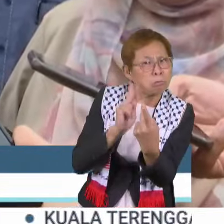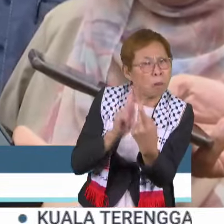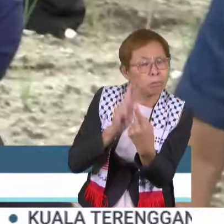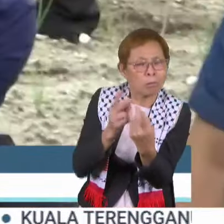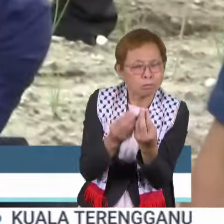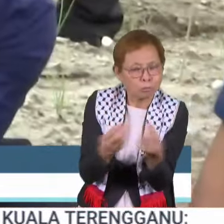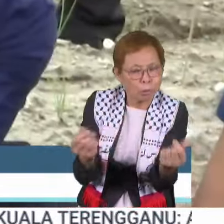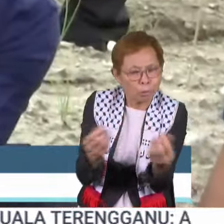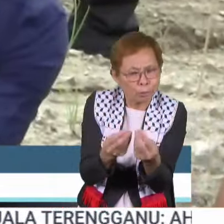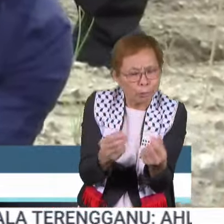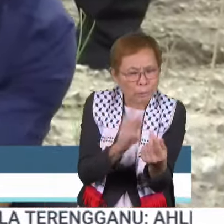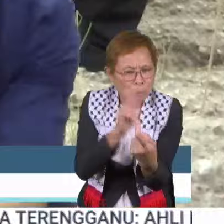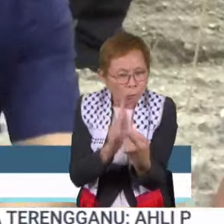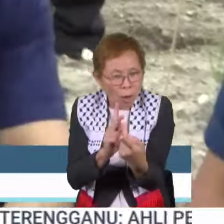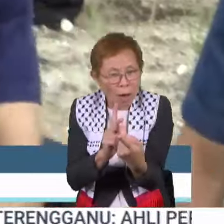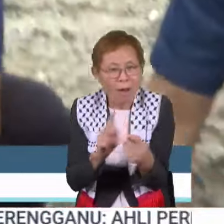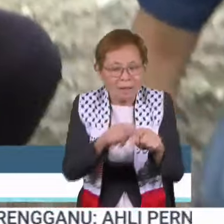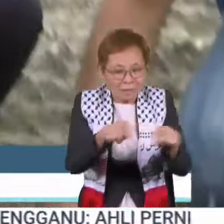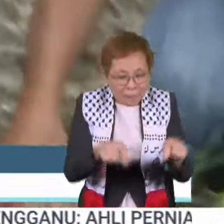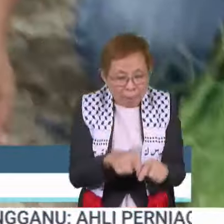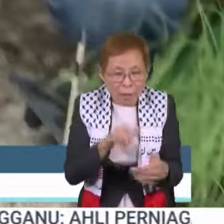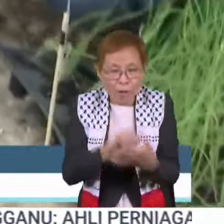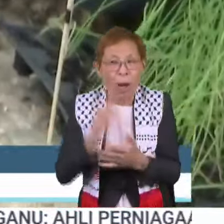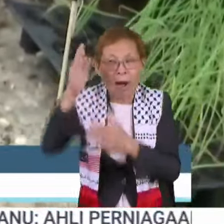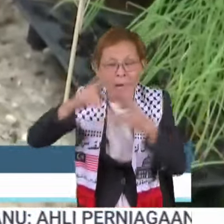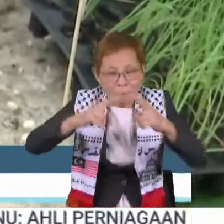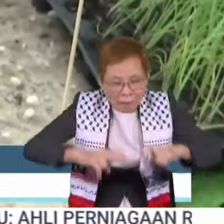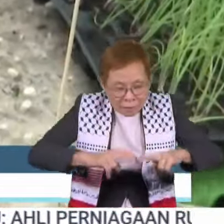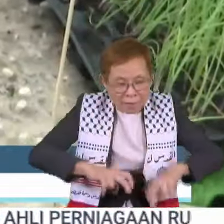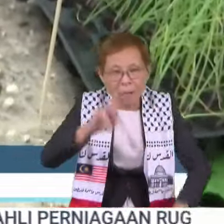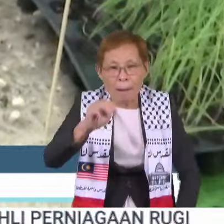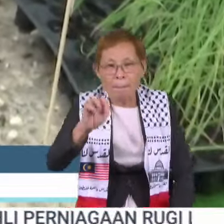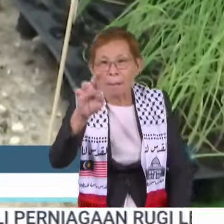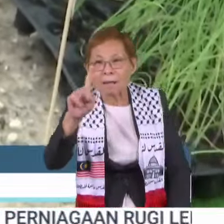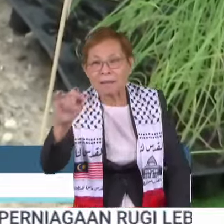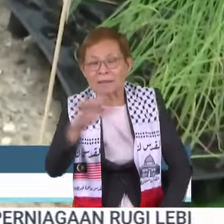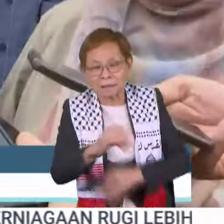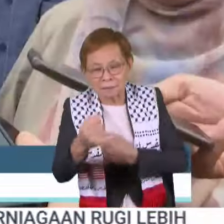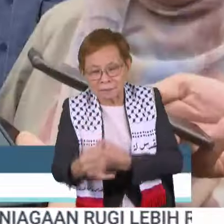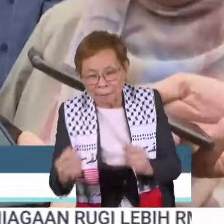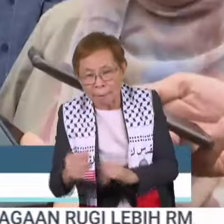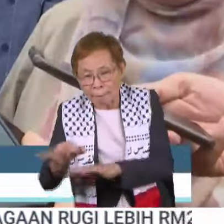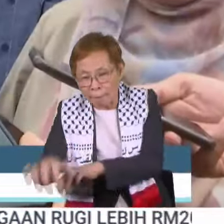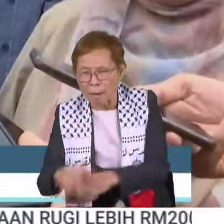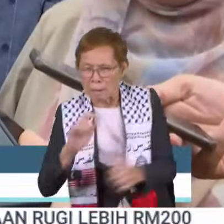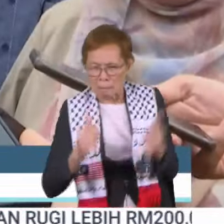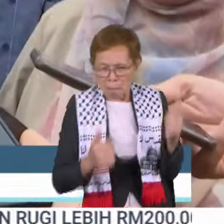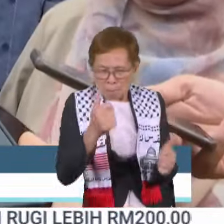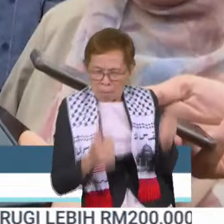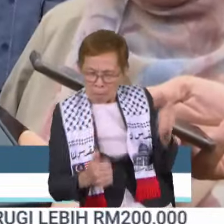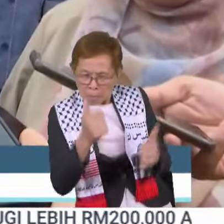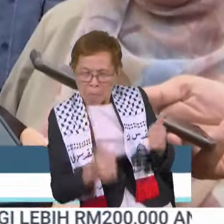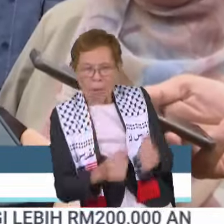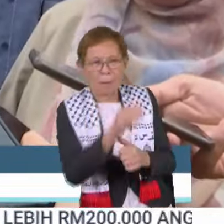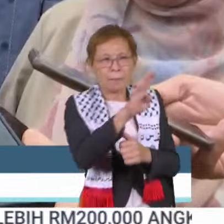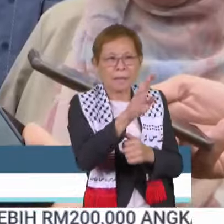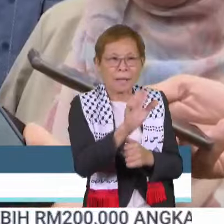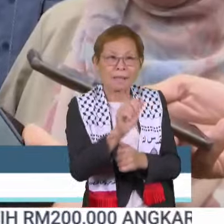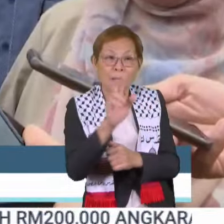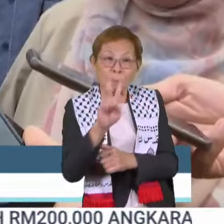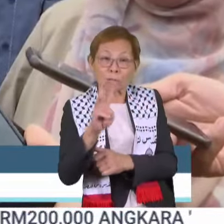kawasan-kawasan tersebut yang akan dikaji oleh mdi dan juga jabatan pertanian dan mana satu varieti baw1